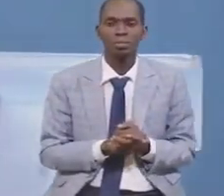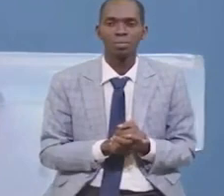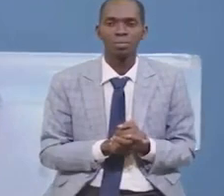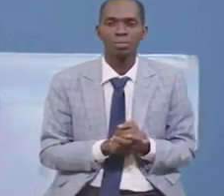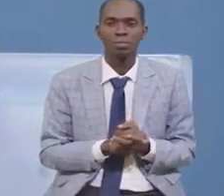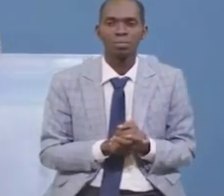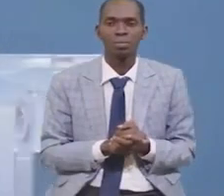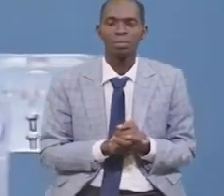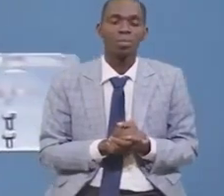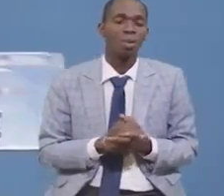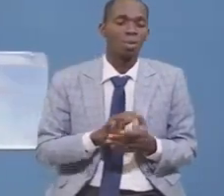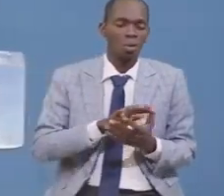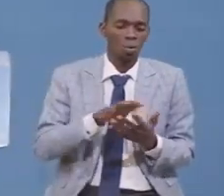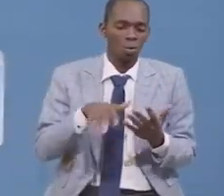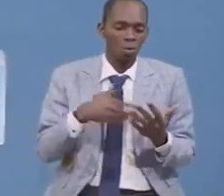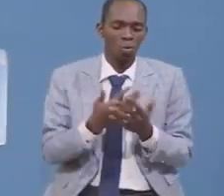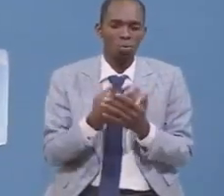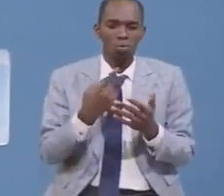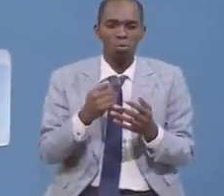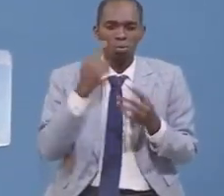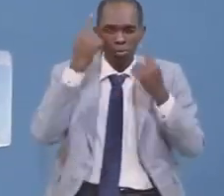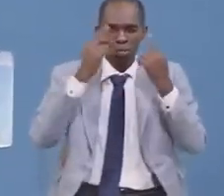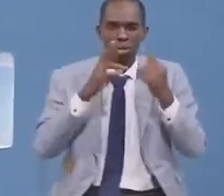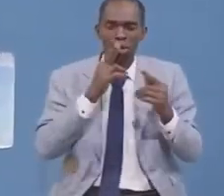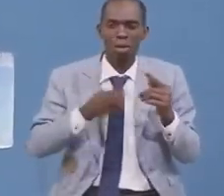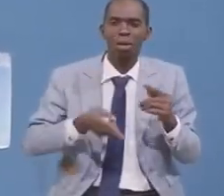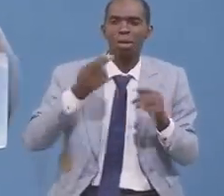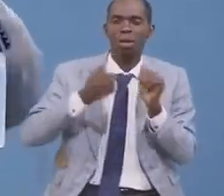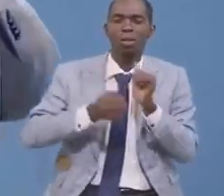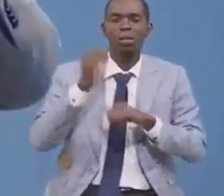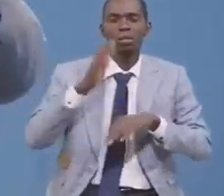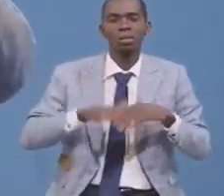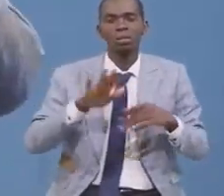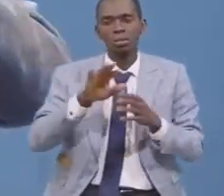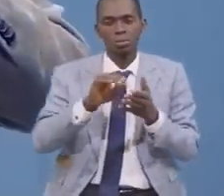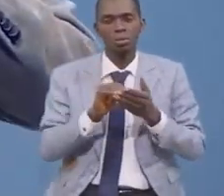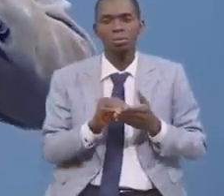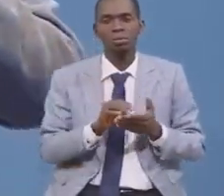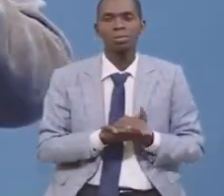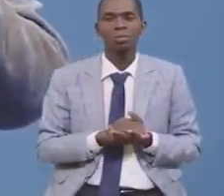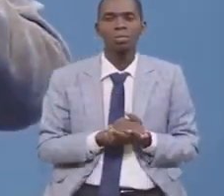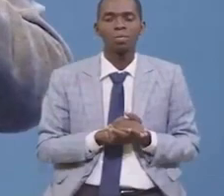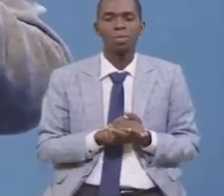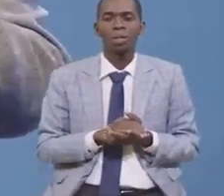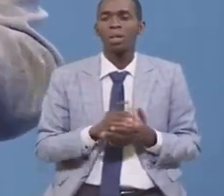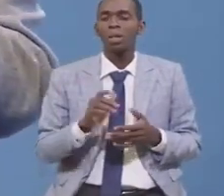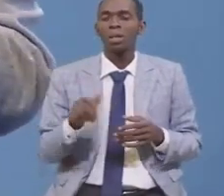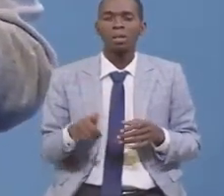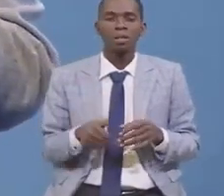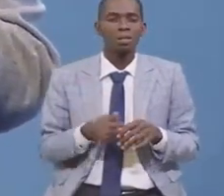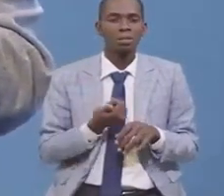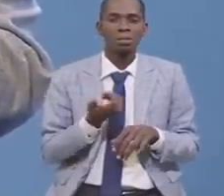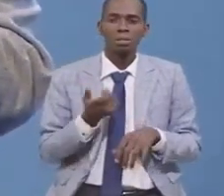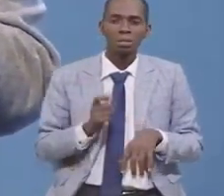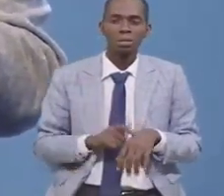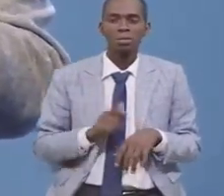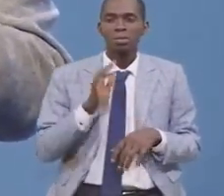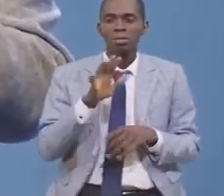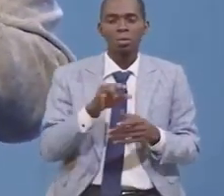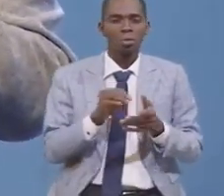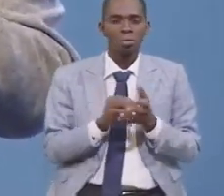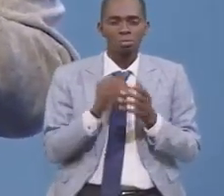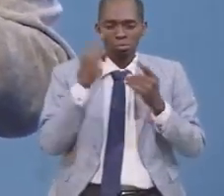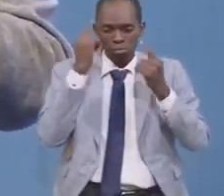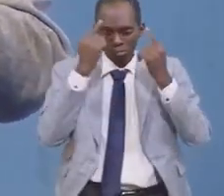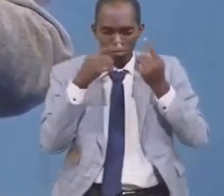Those thoughts are higher than your thoughts. ఈయన ఆలోచనలు మీకంటే ఉన్నతమైనవి. Whenever your thought conflicts